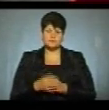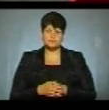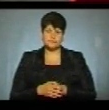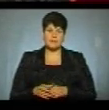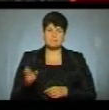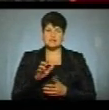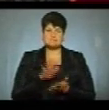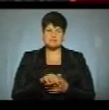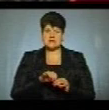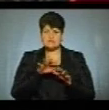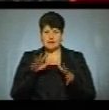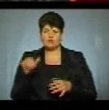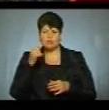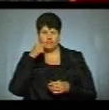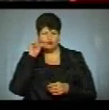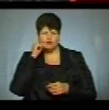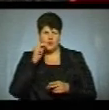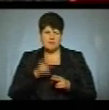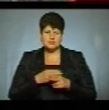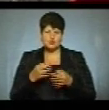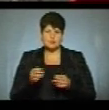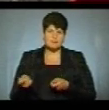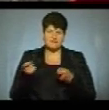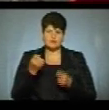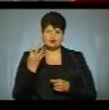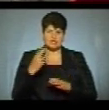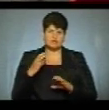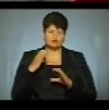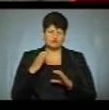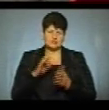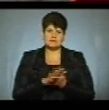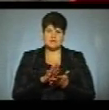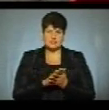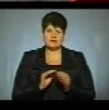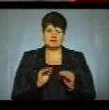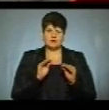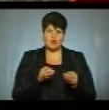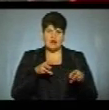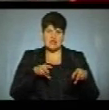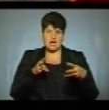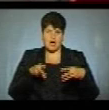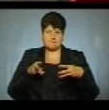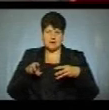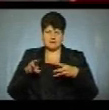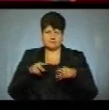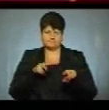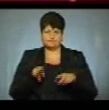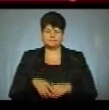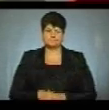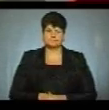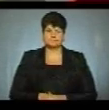Бережанському сміттєзвалищі, куди вчора без дозволу завезли 14 фур сміття, встановлять камери відеоспостереження.